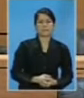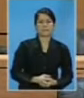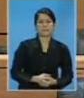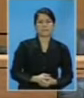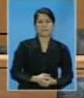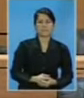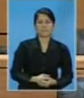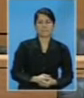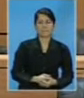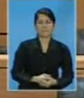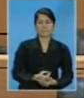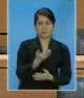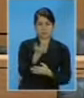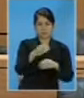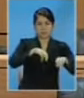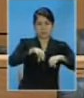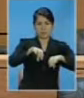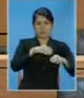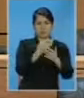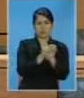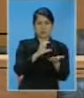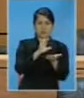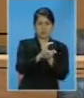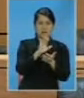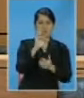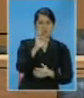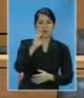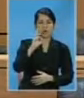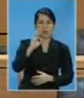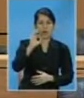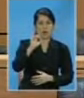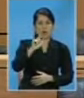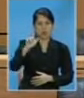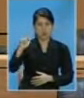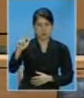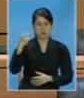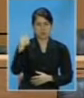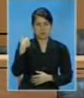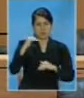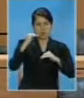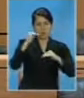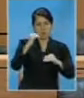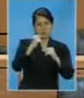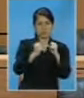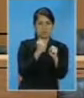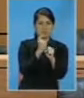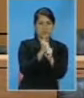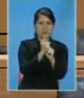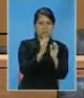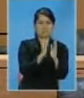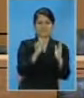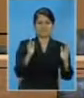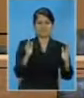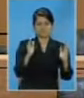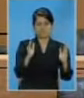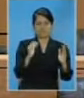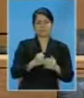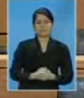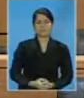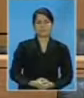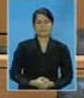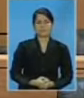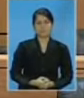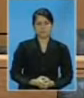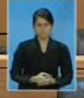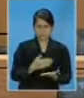ว้และก็ได้ขอให้จัดสรรงบประมาณ969ล้านโดยมีกำหนดภายใน1ปีท่านประธานครับสิ่ง